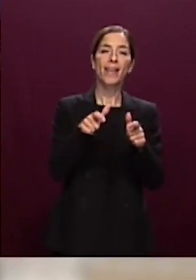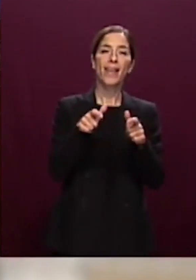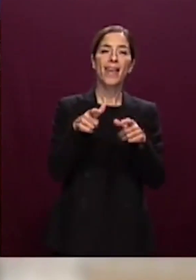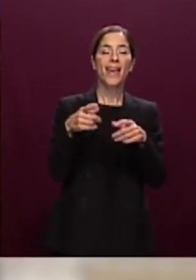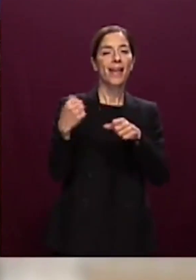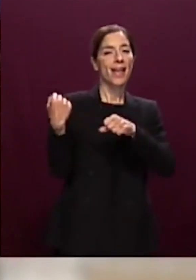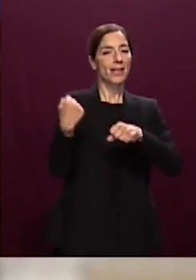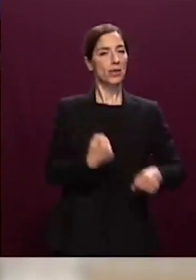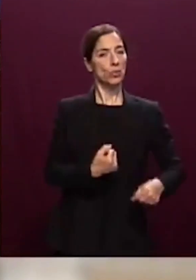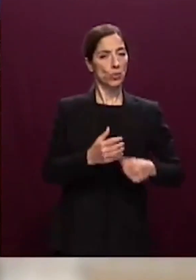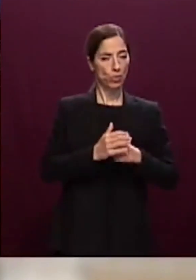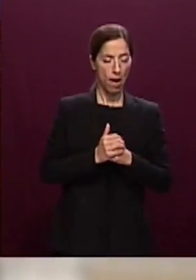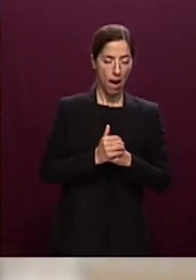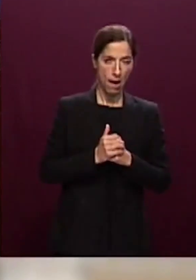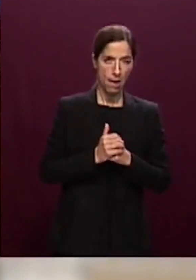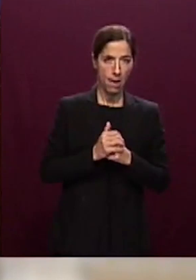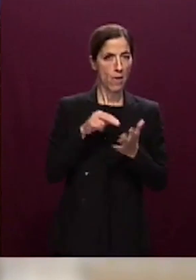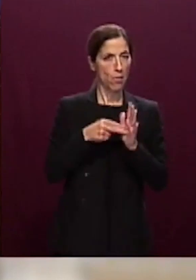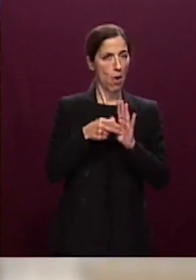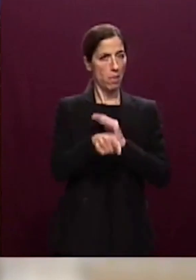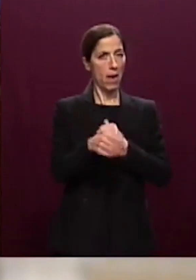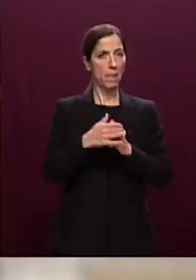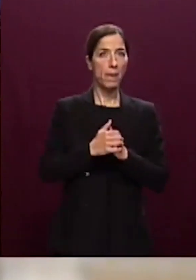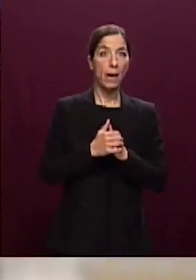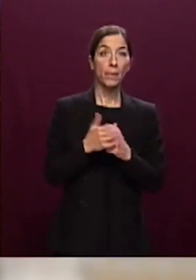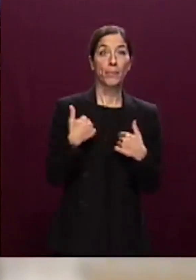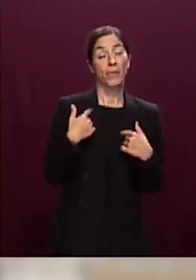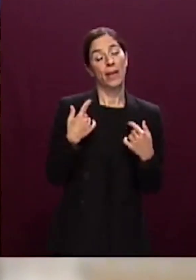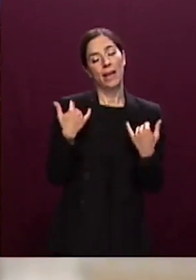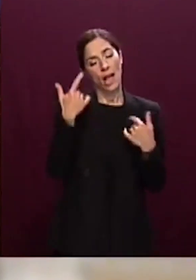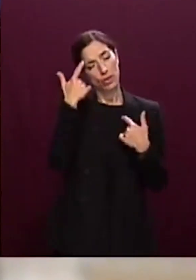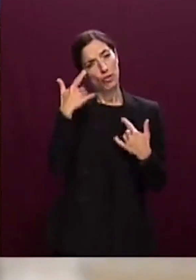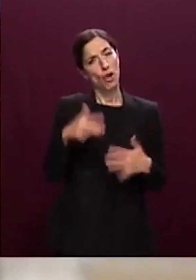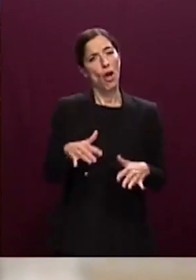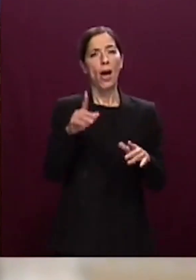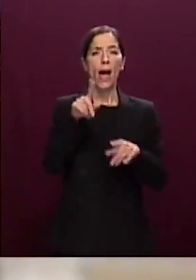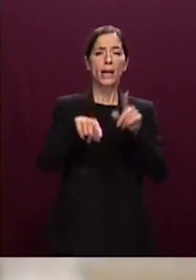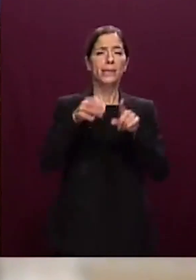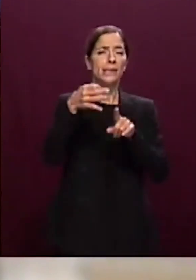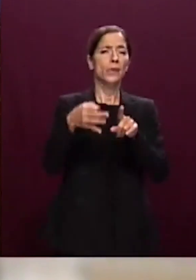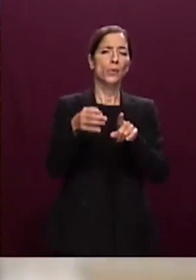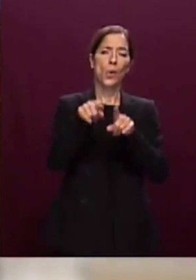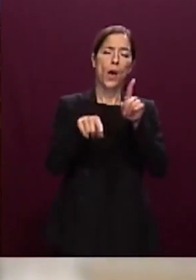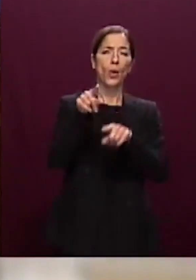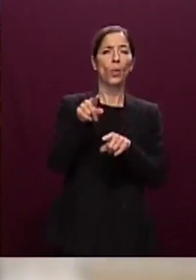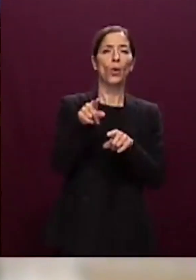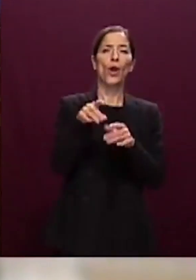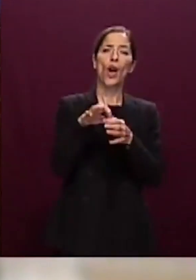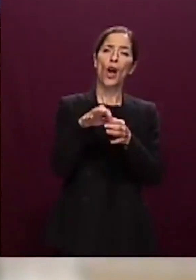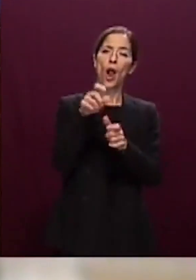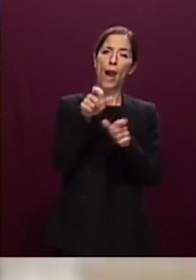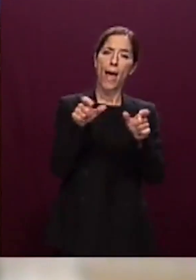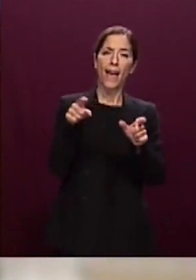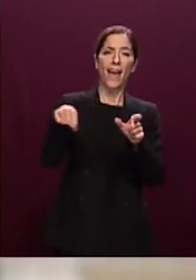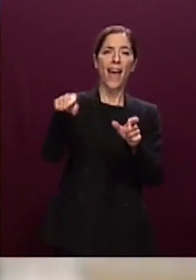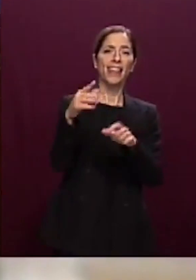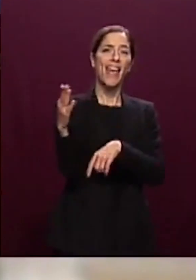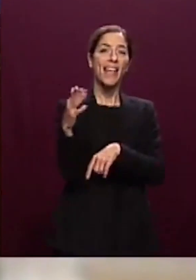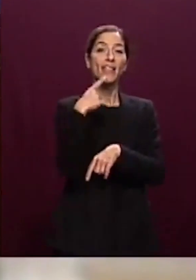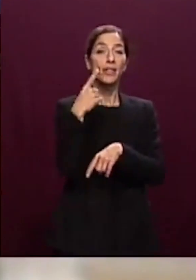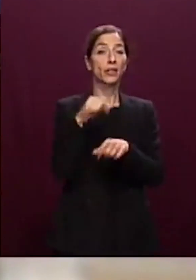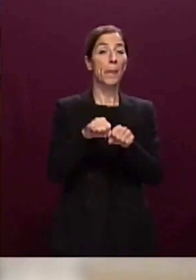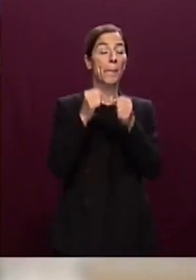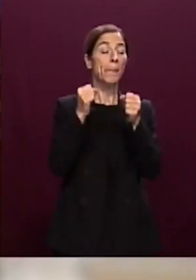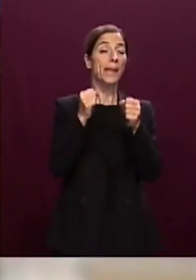molto sarei lo so adesso probabilmente si alza qualche collega della testa e dice che è colpa della sinistra perché c'era traffico